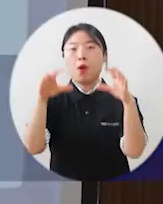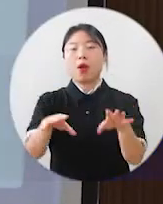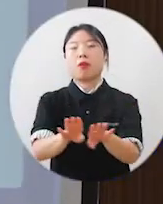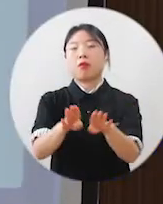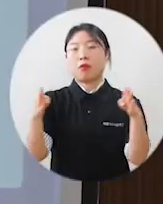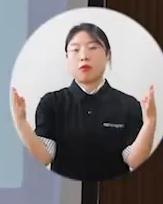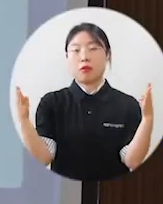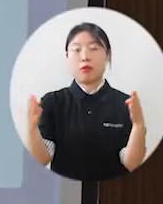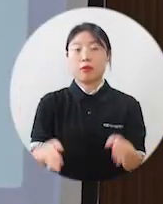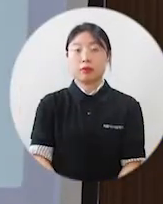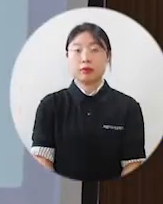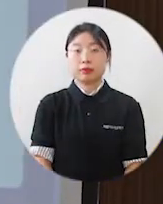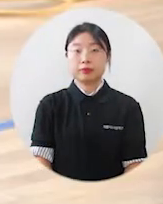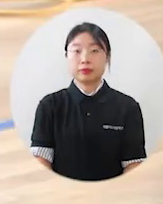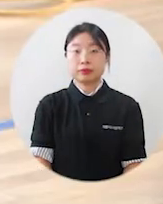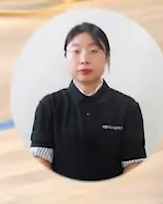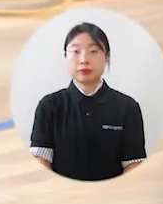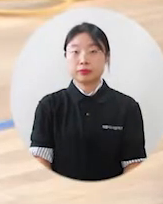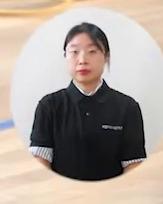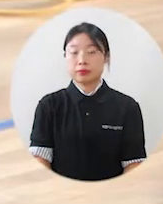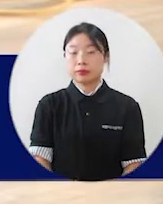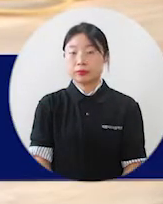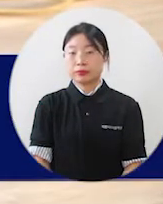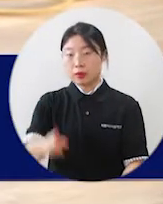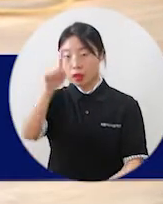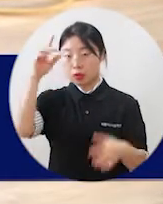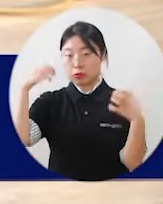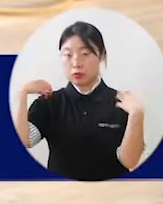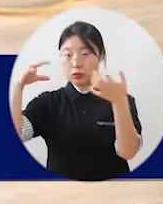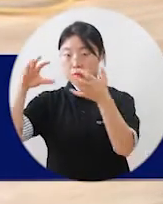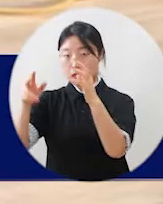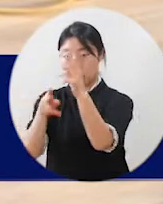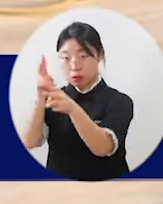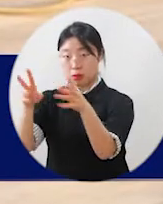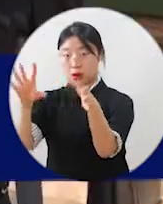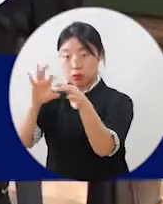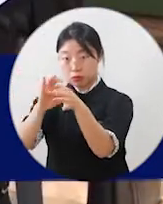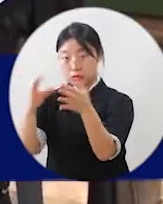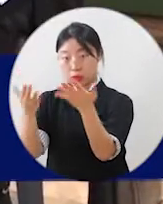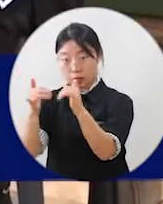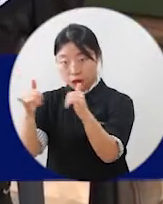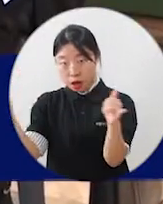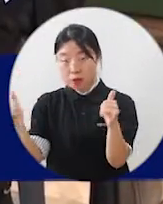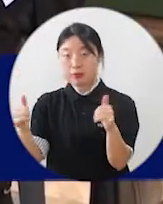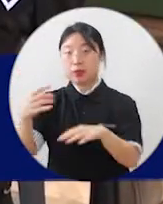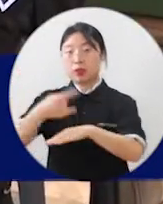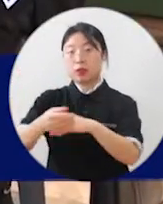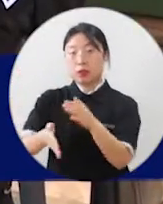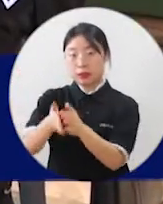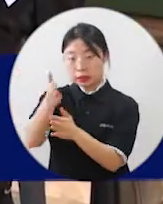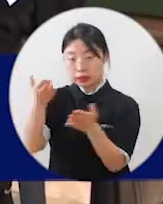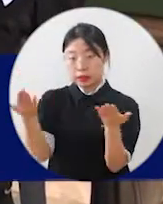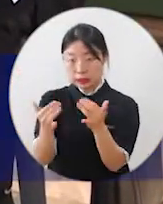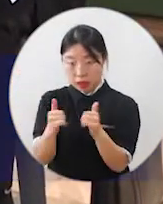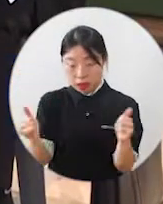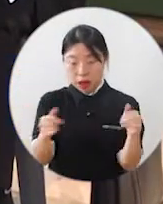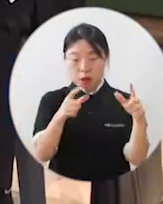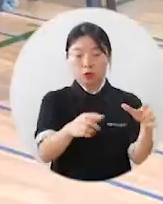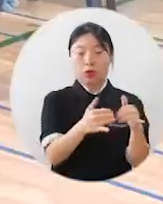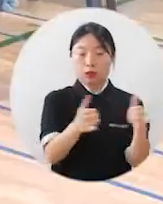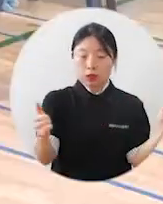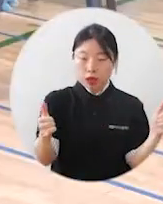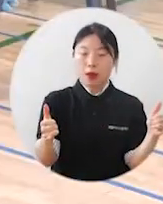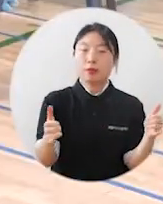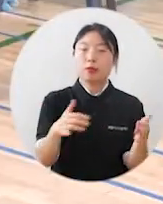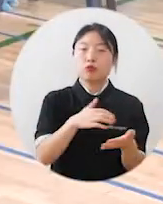자리로 주관기관인 국가철도공단과 의왕시 관계자, 시민 등 70여 명이 참석한 가운데